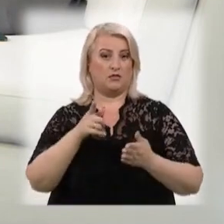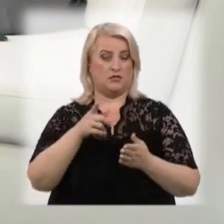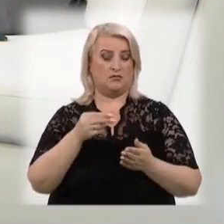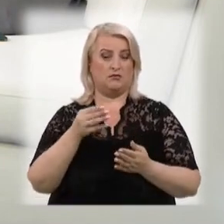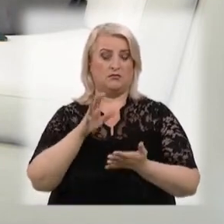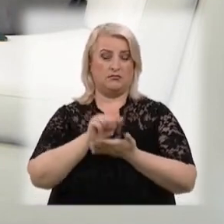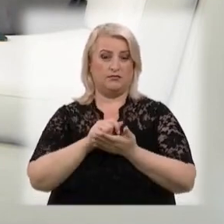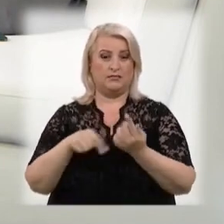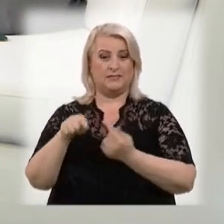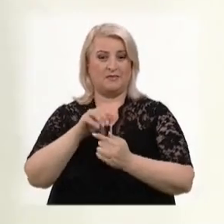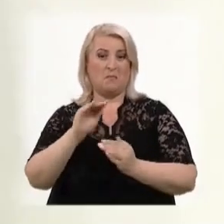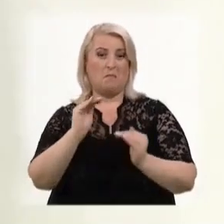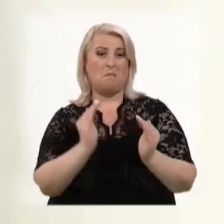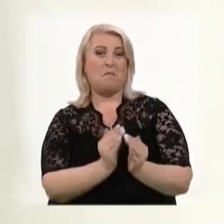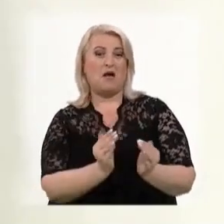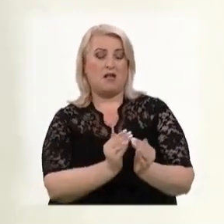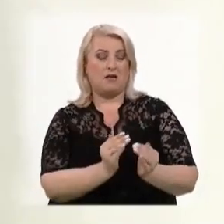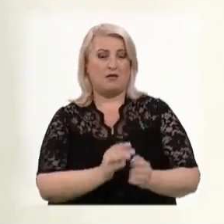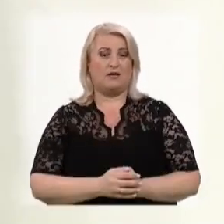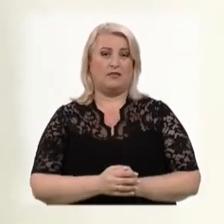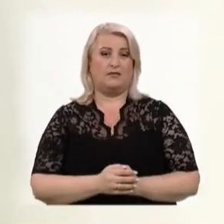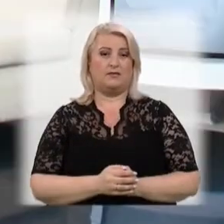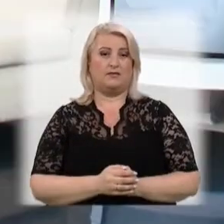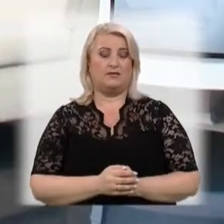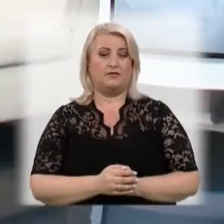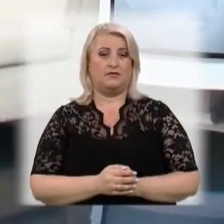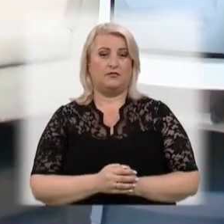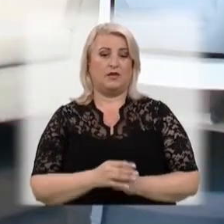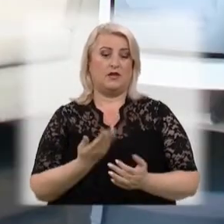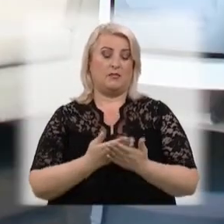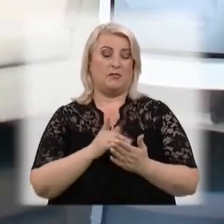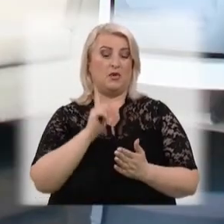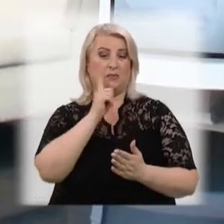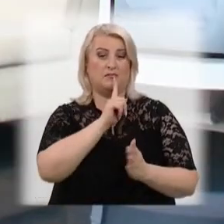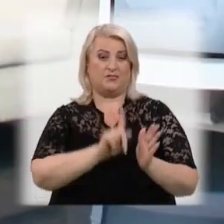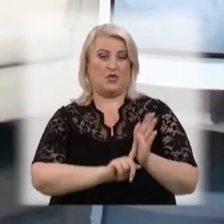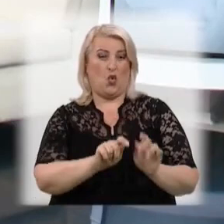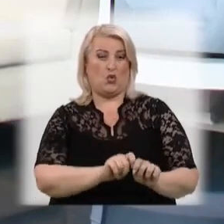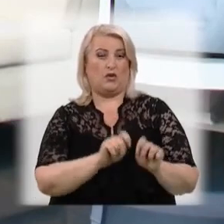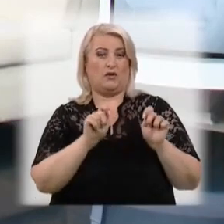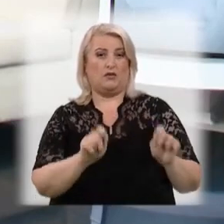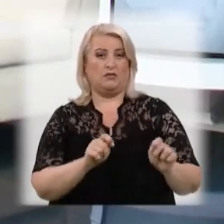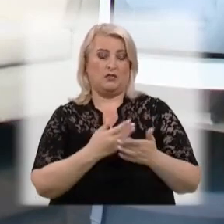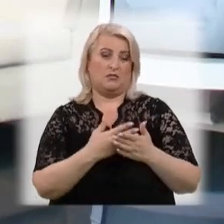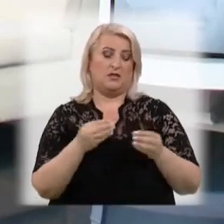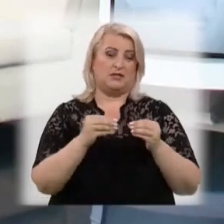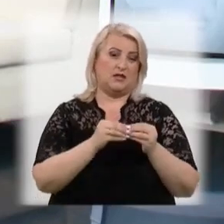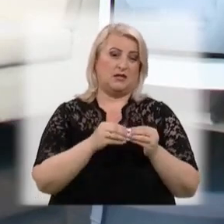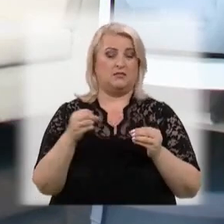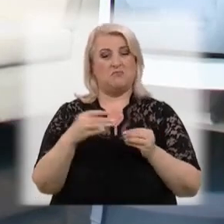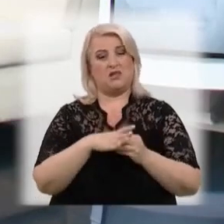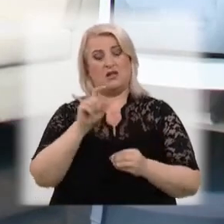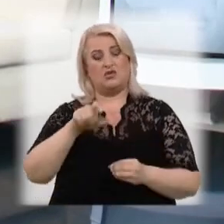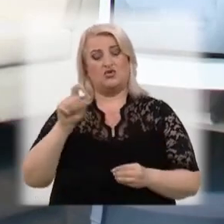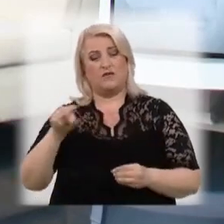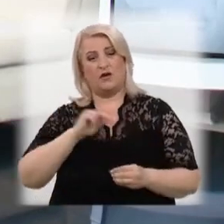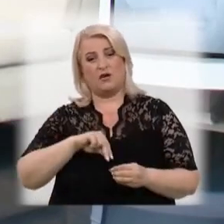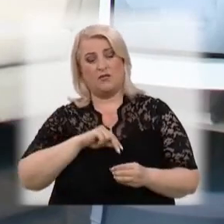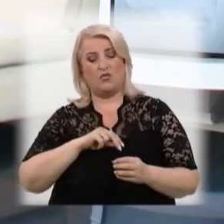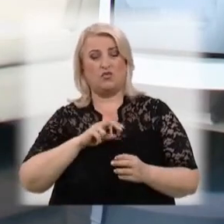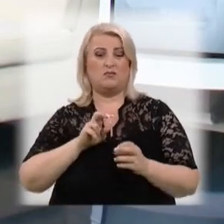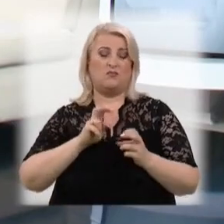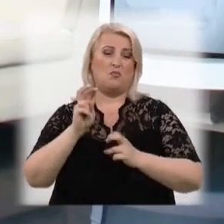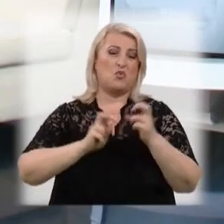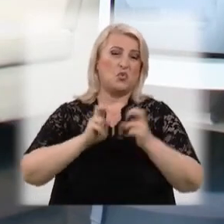afacere pe spirală mică în care trei că după după Startup asta vrei sa vii de la lucru ai zece cincisprezece o ameni produci